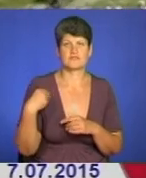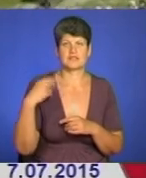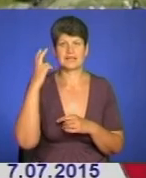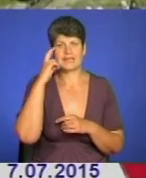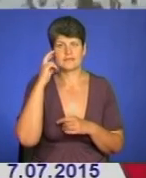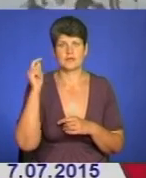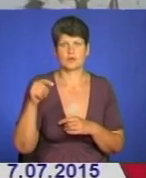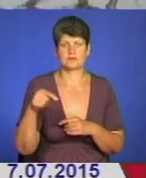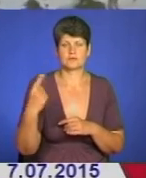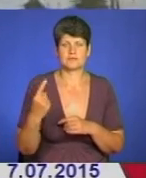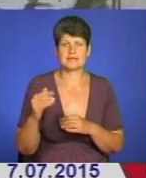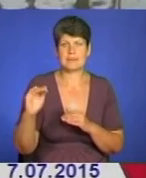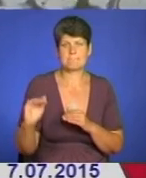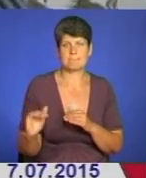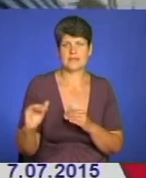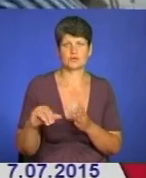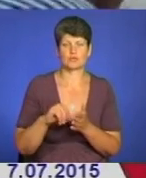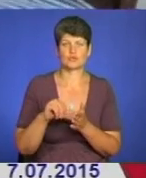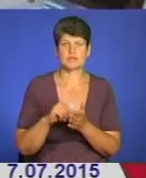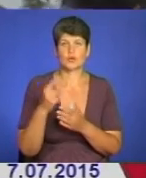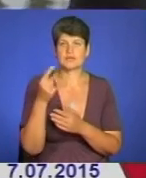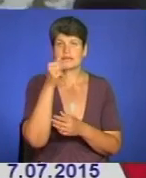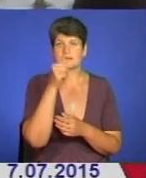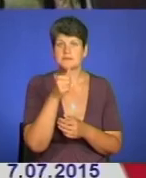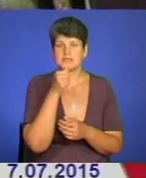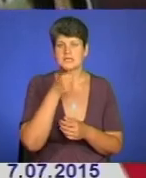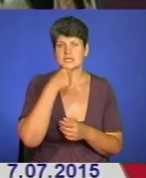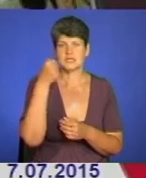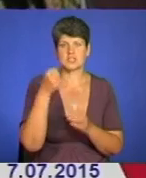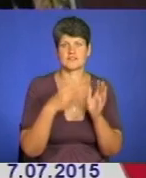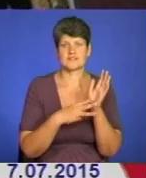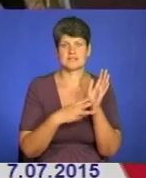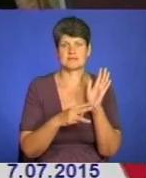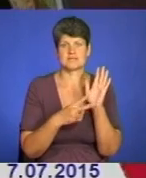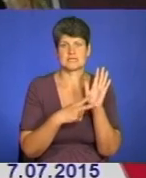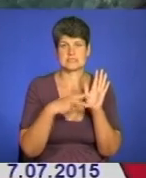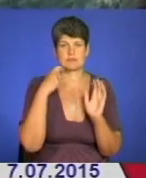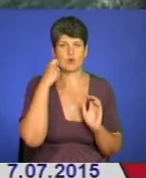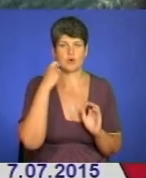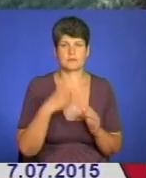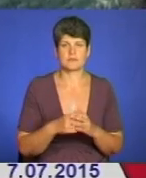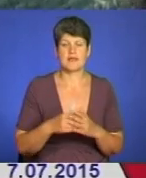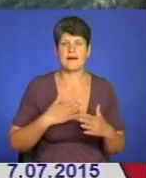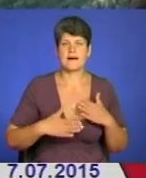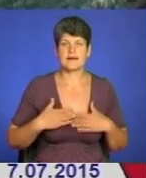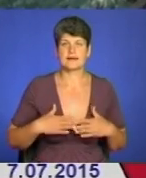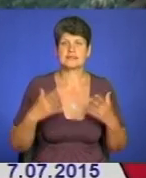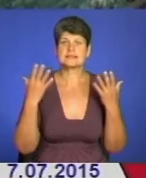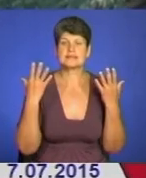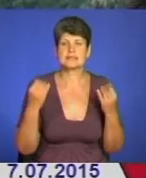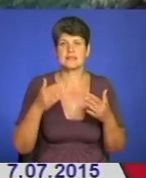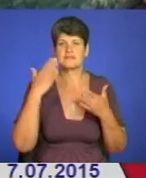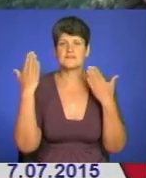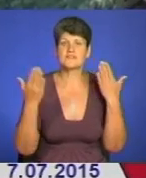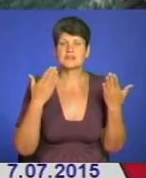Луганщини. Найменшому учаснику дійства – один місяць, найстарший – 87 років. Радісний день такий,